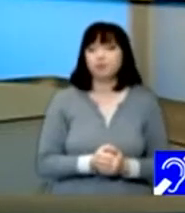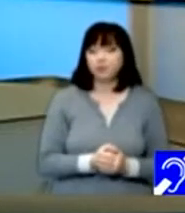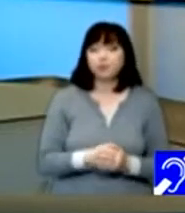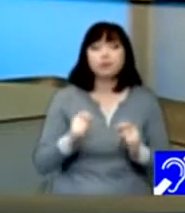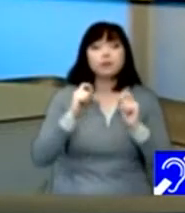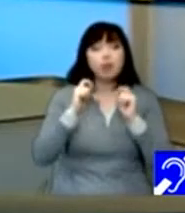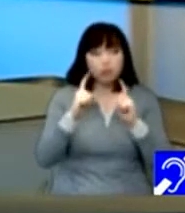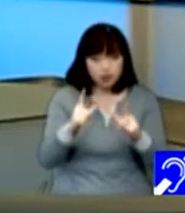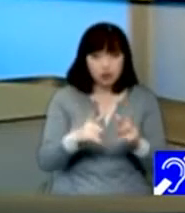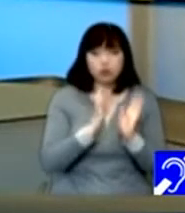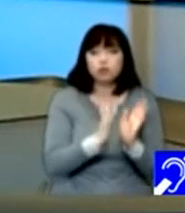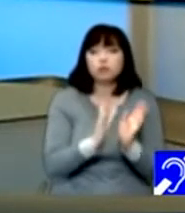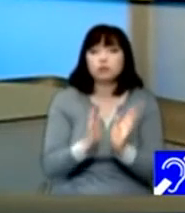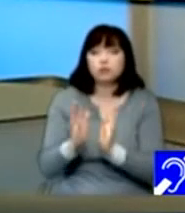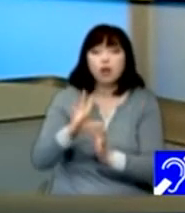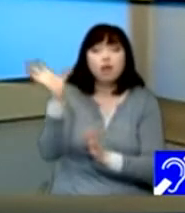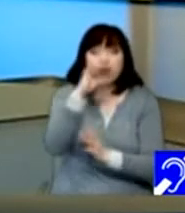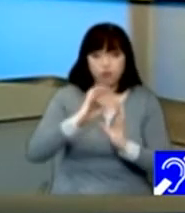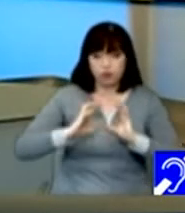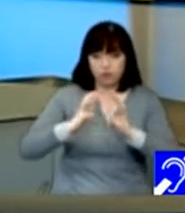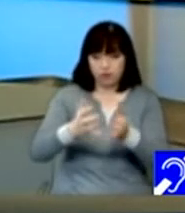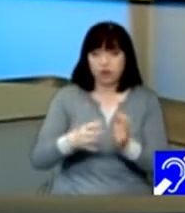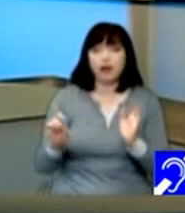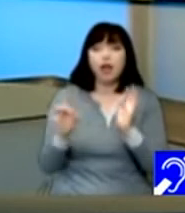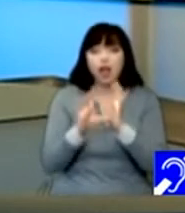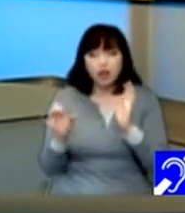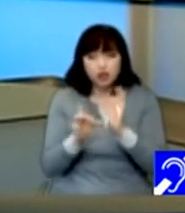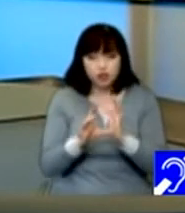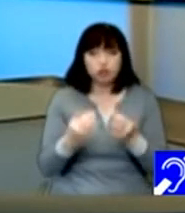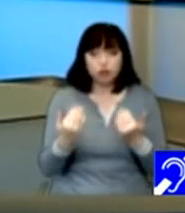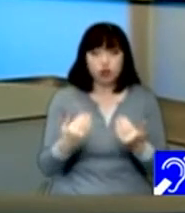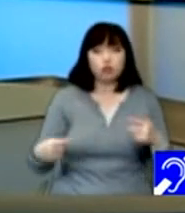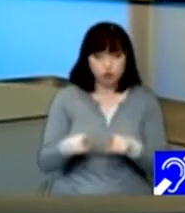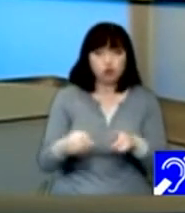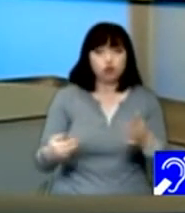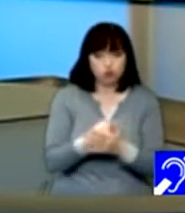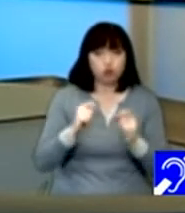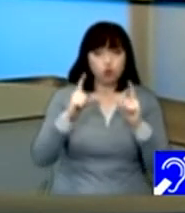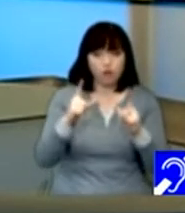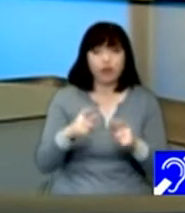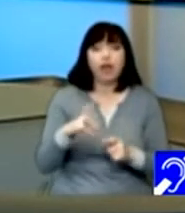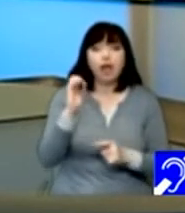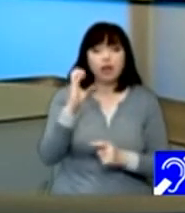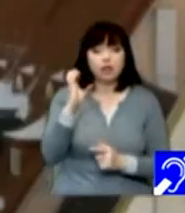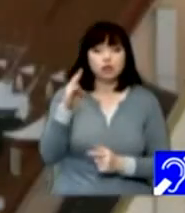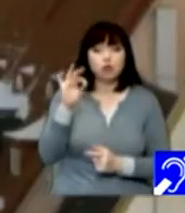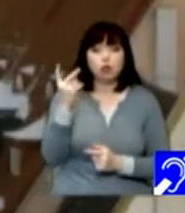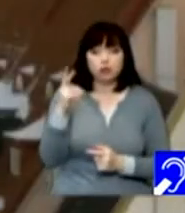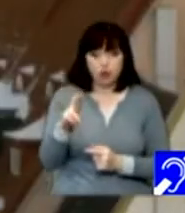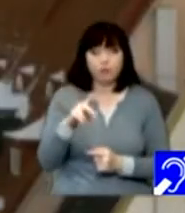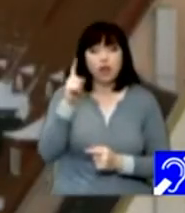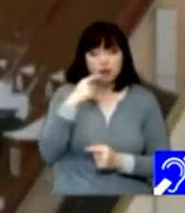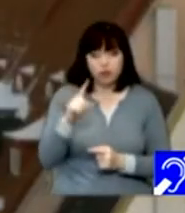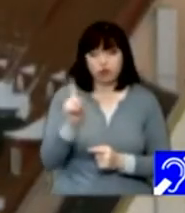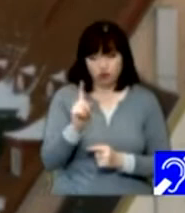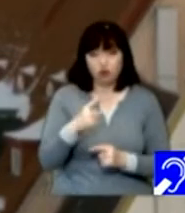Scumpirile se țin lanț peste tot în lume. Prețul energiei electrice a atins noi recorduri în Estonia. Potrivit companiei de transport